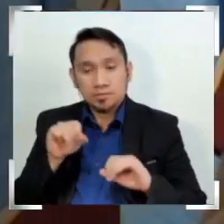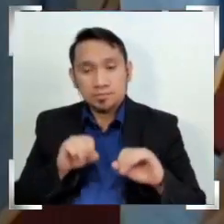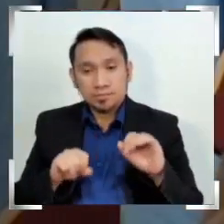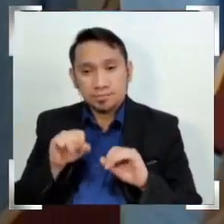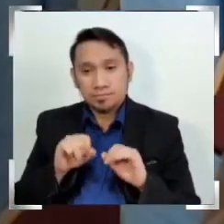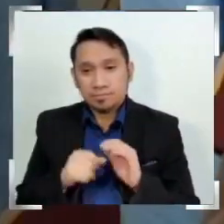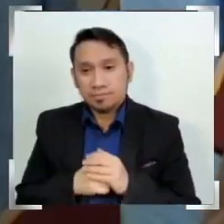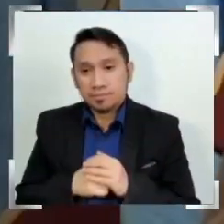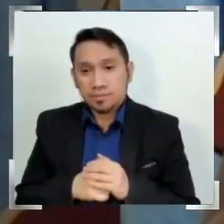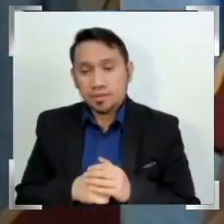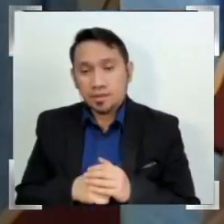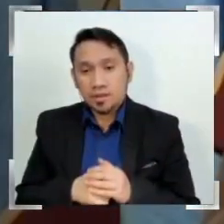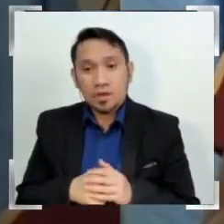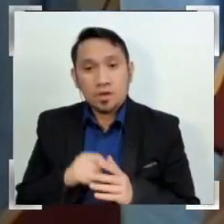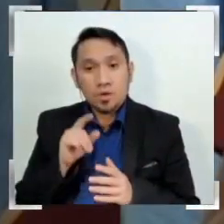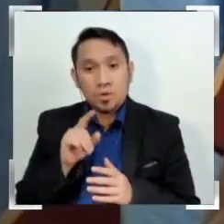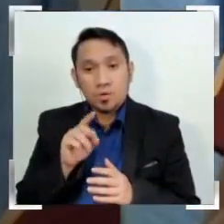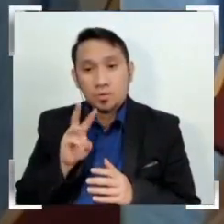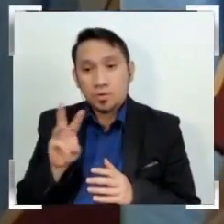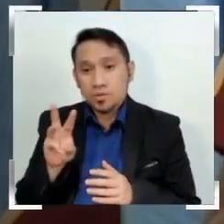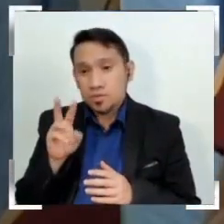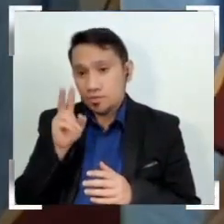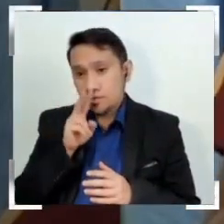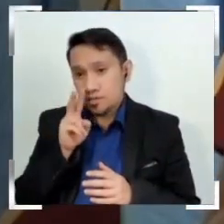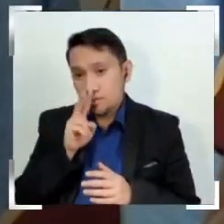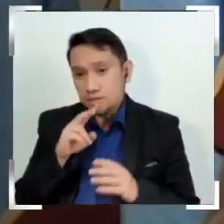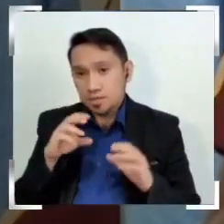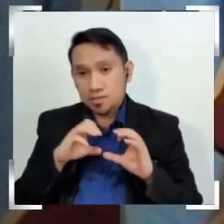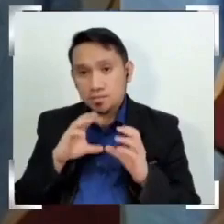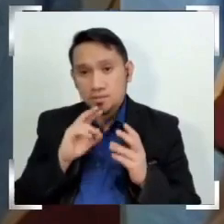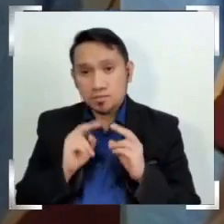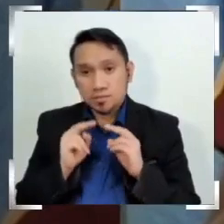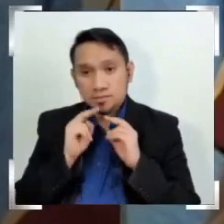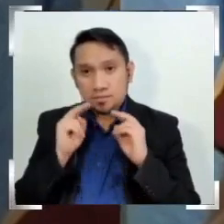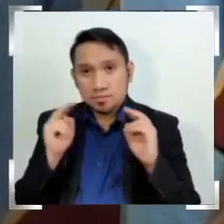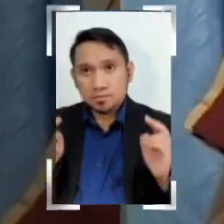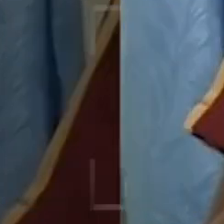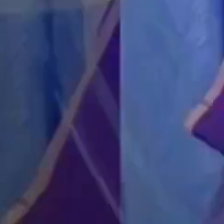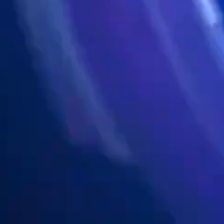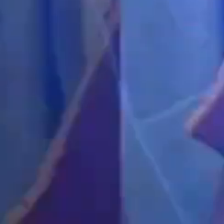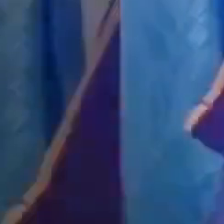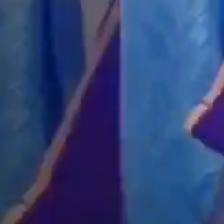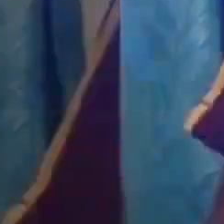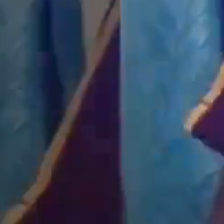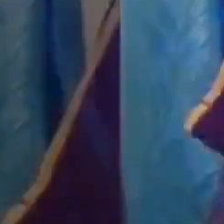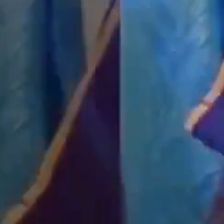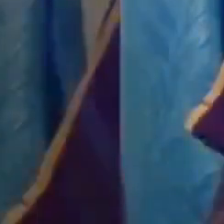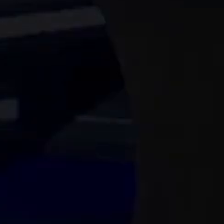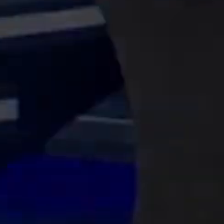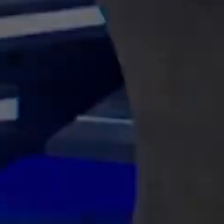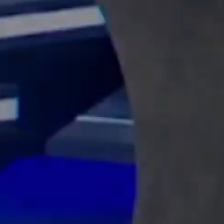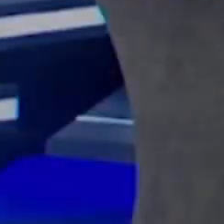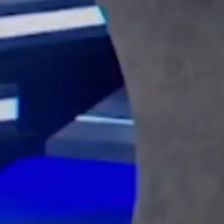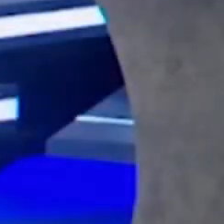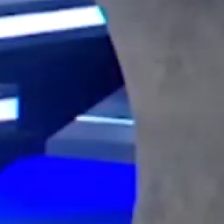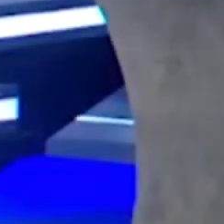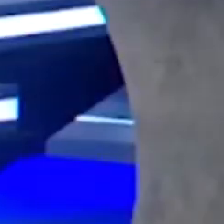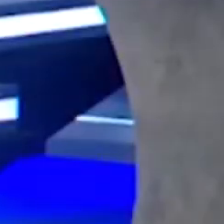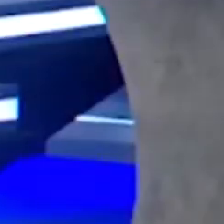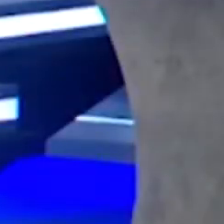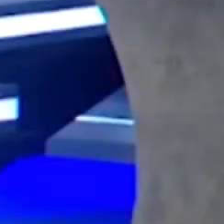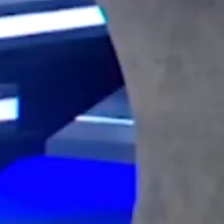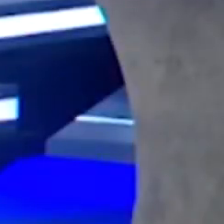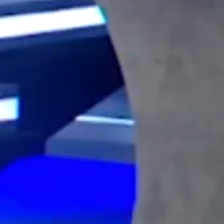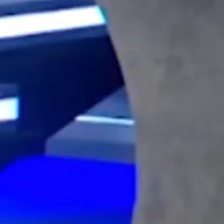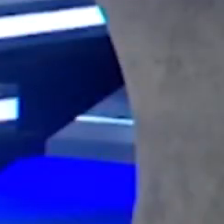1 Western Visayas at GMA Integrated News, ako si John Sala, ang inyong saksi. Mga kaigan,